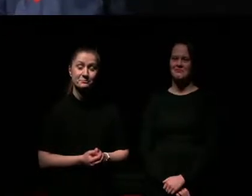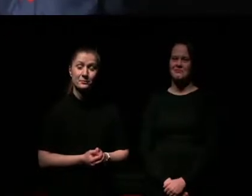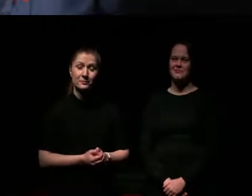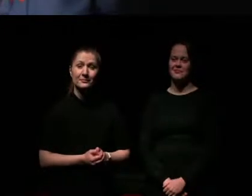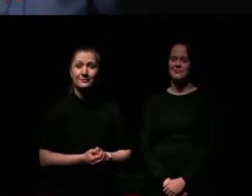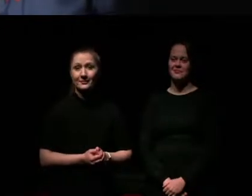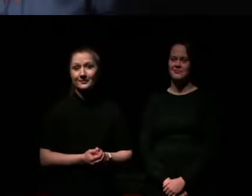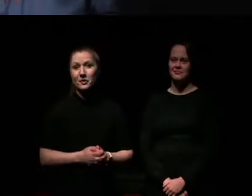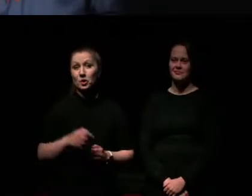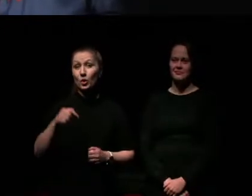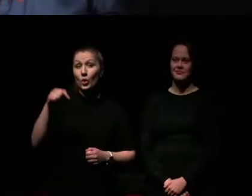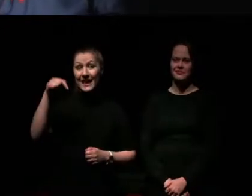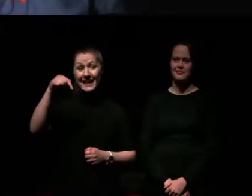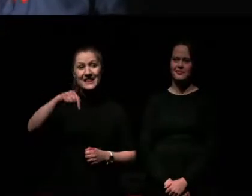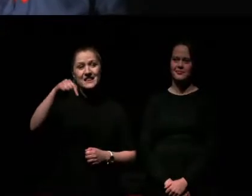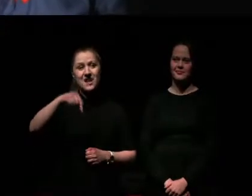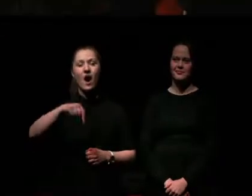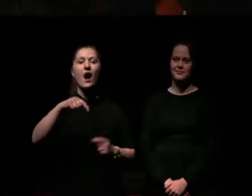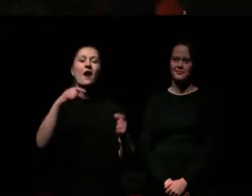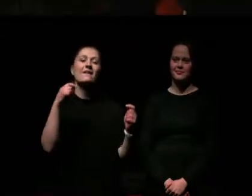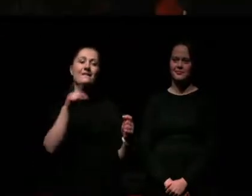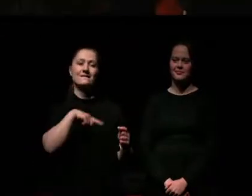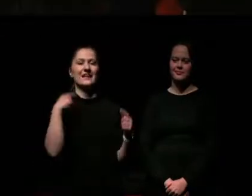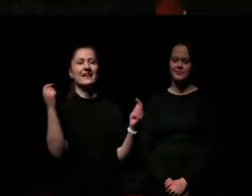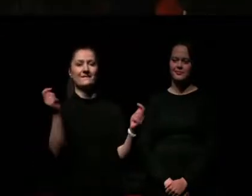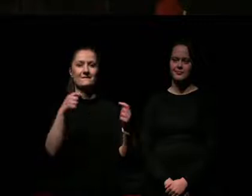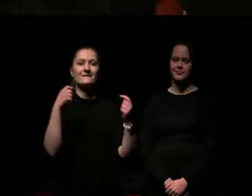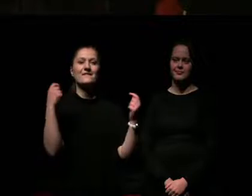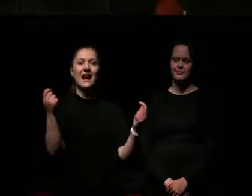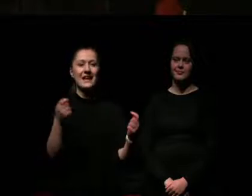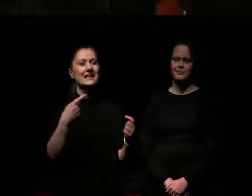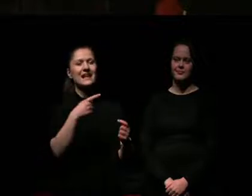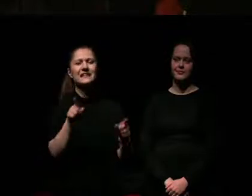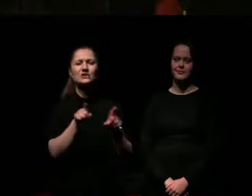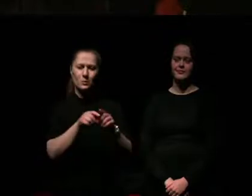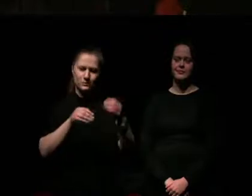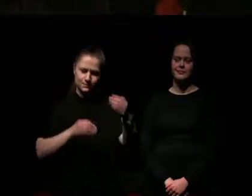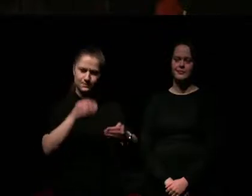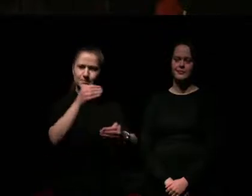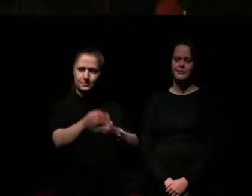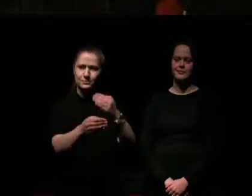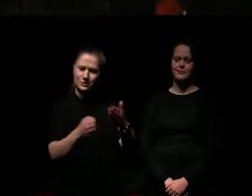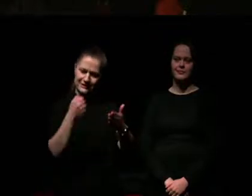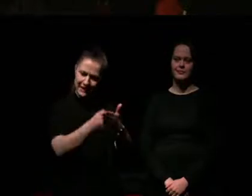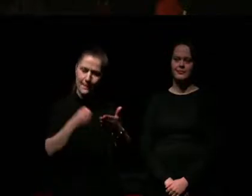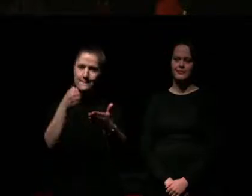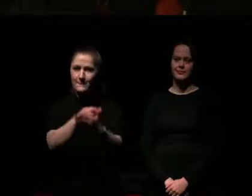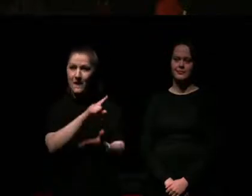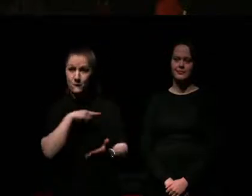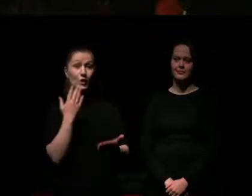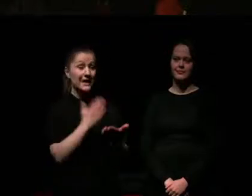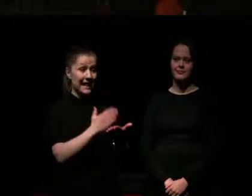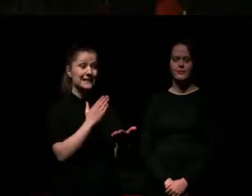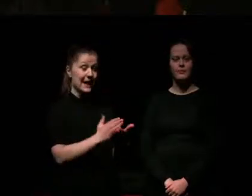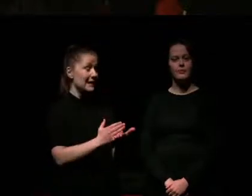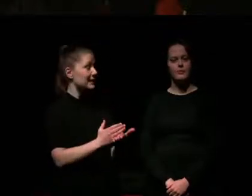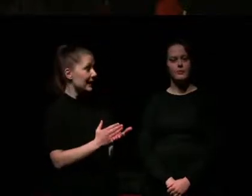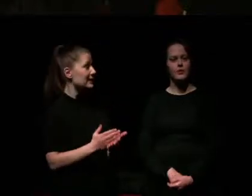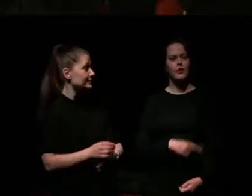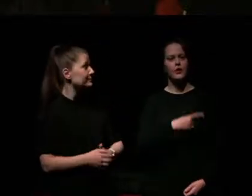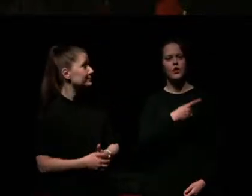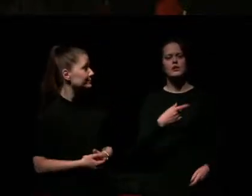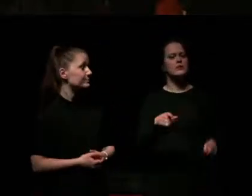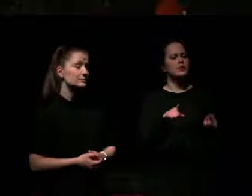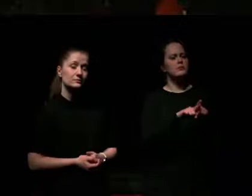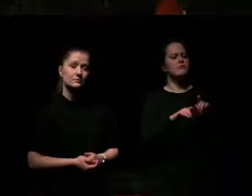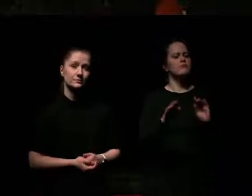Og i dag så feirer vi de som fortsetter å kjempe for våre rettigheter. Ja, og for de som har